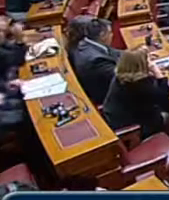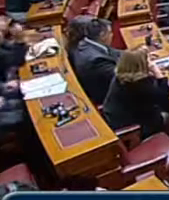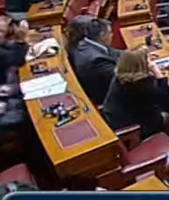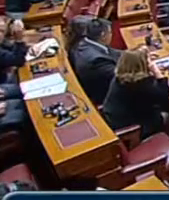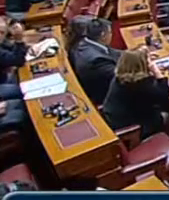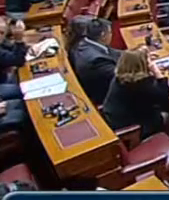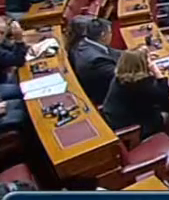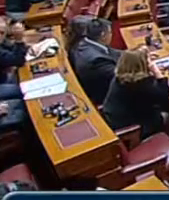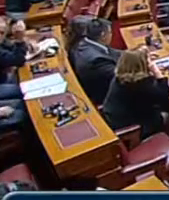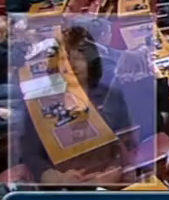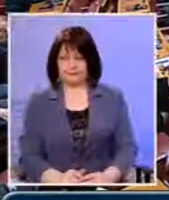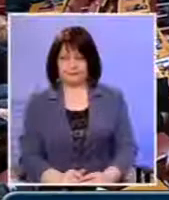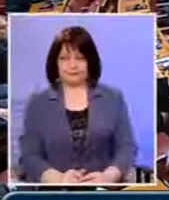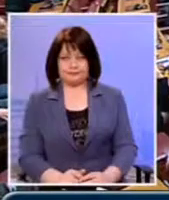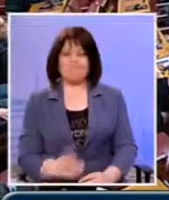Ευχαριστώ, κυρία Πρόεδρε.